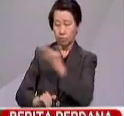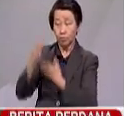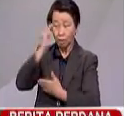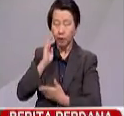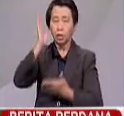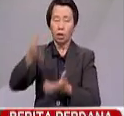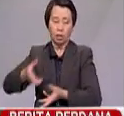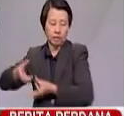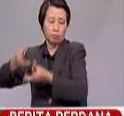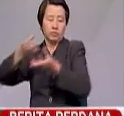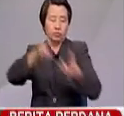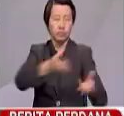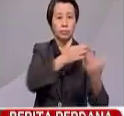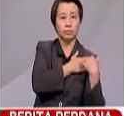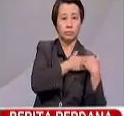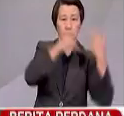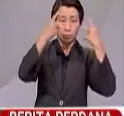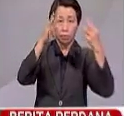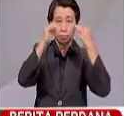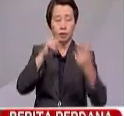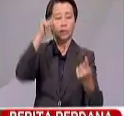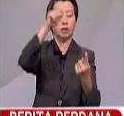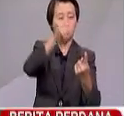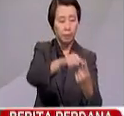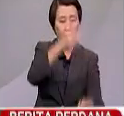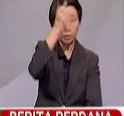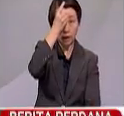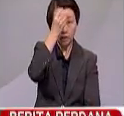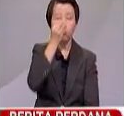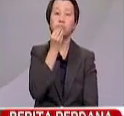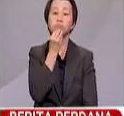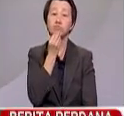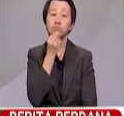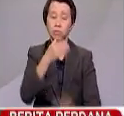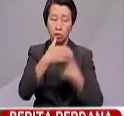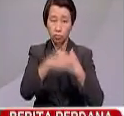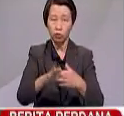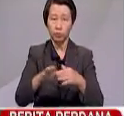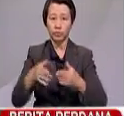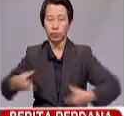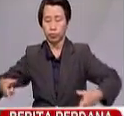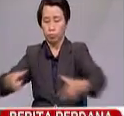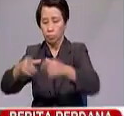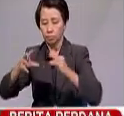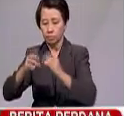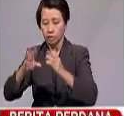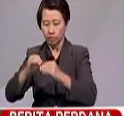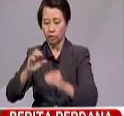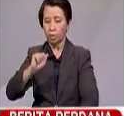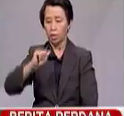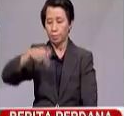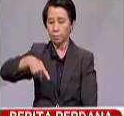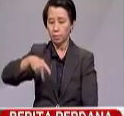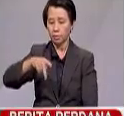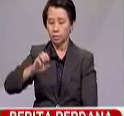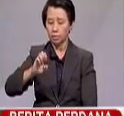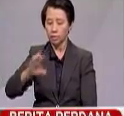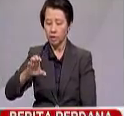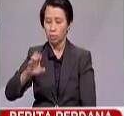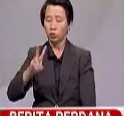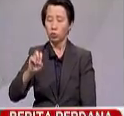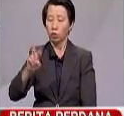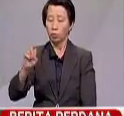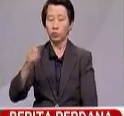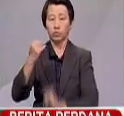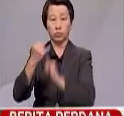akan menyerahkan jawatan Perdana Menteri itu kepada Datuk Seri Anwar Ibrahim selepas sidang kemuncak APEC 2020 hujung tahun